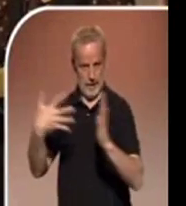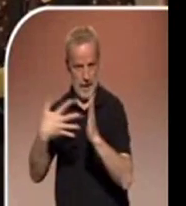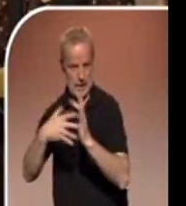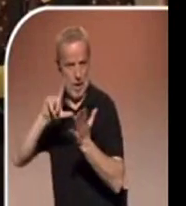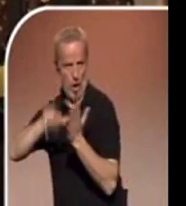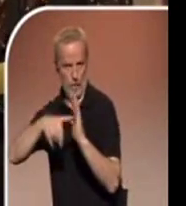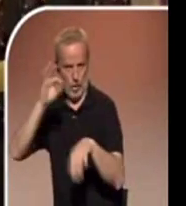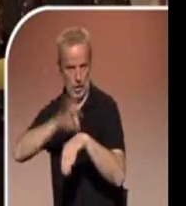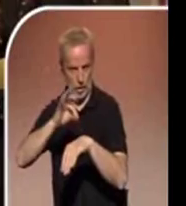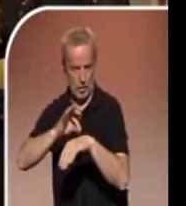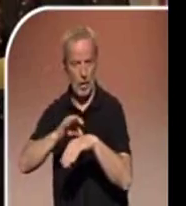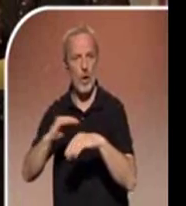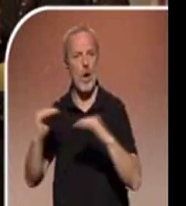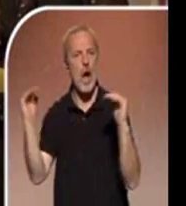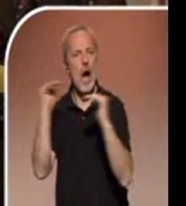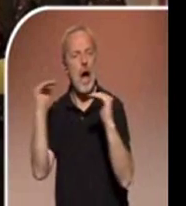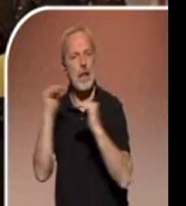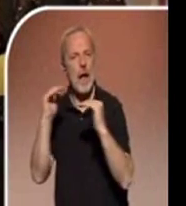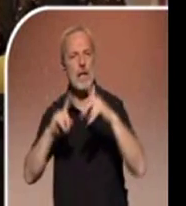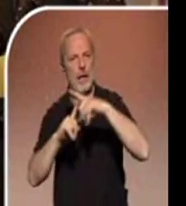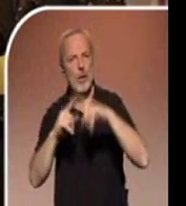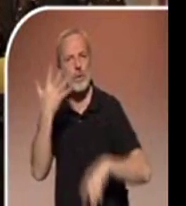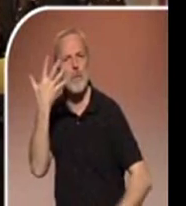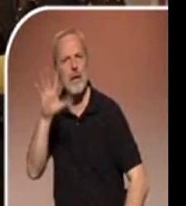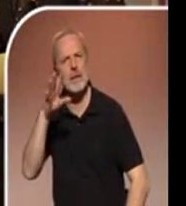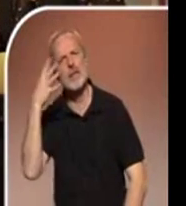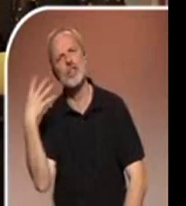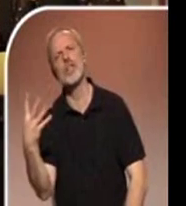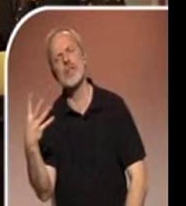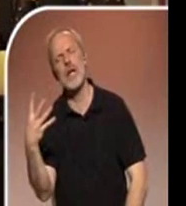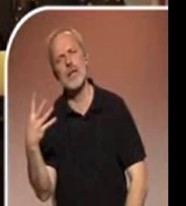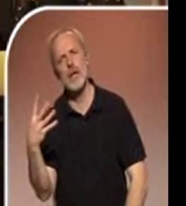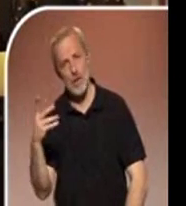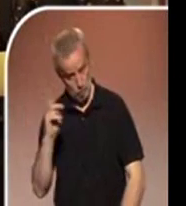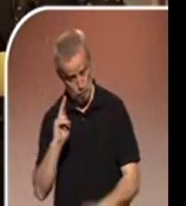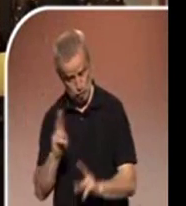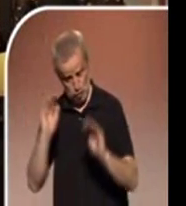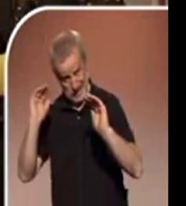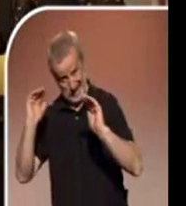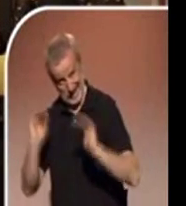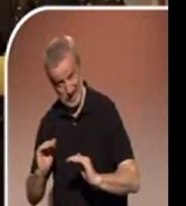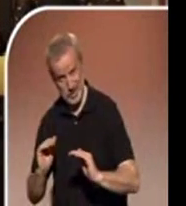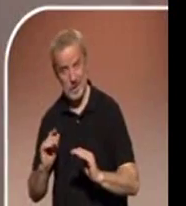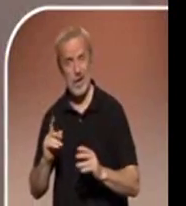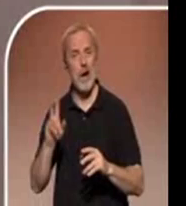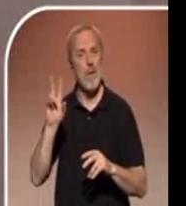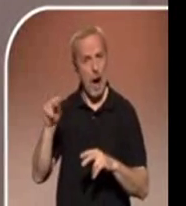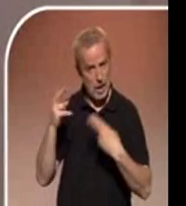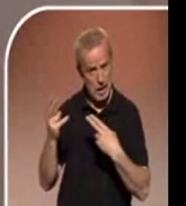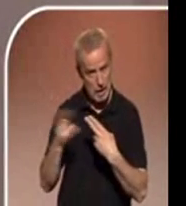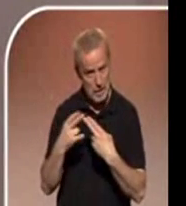lékaře jí vyšla hladina trombocitu 540 a jakým způsobem se dá hladina snížit a jestli jí hrozí nějaké